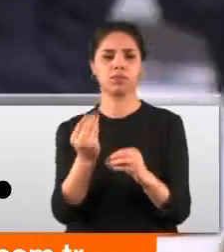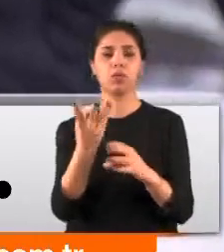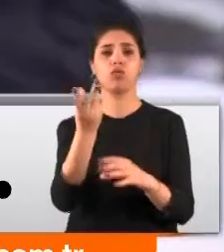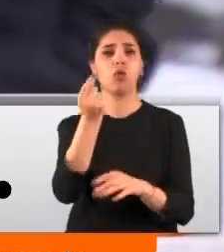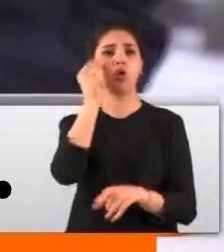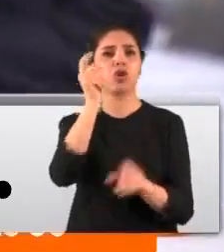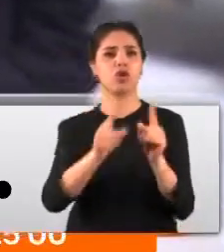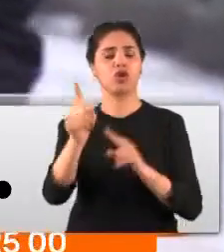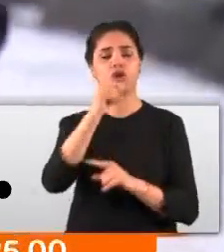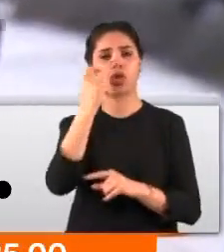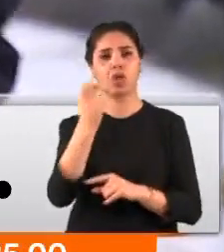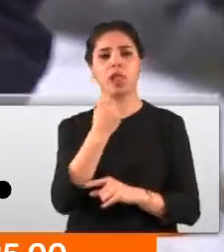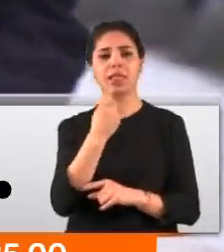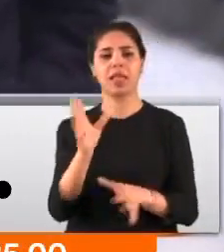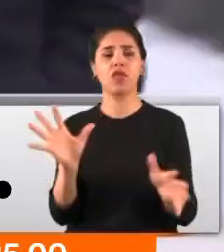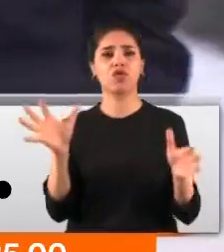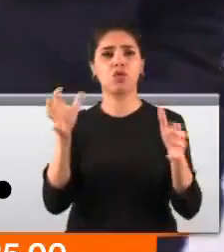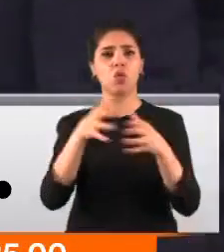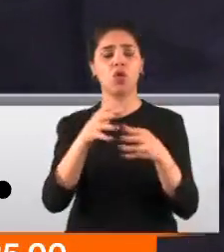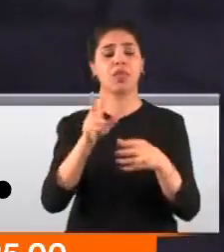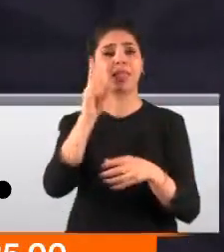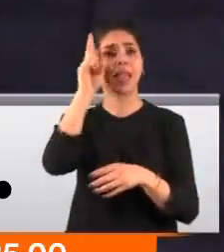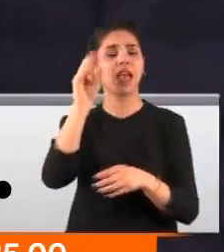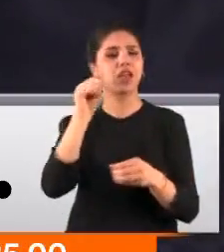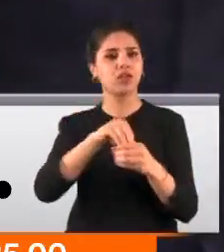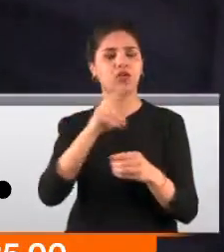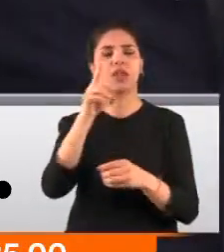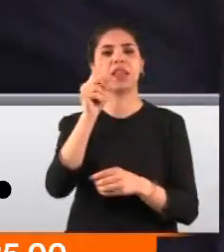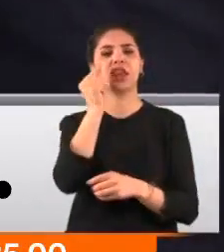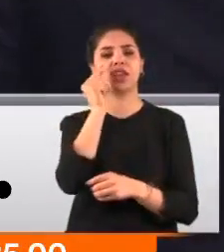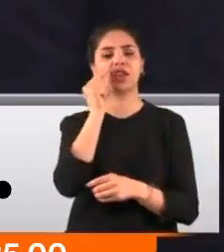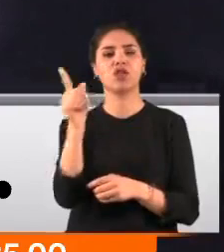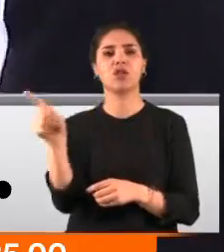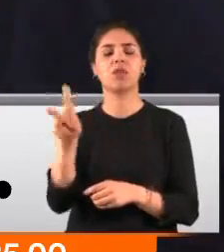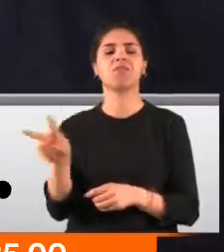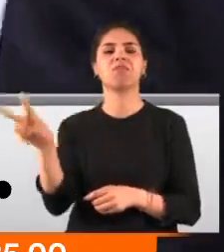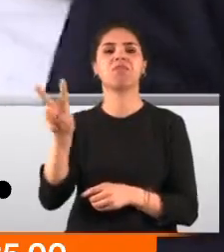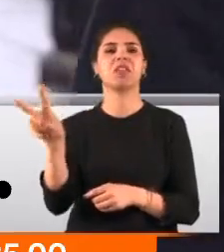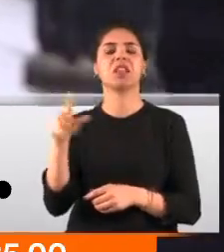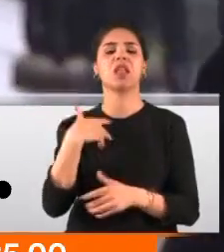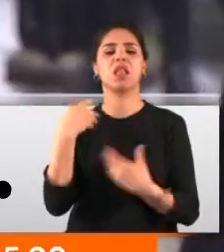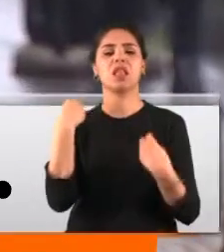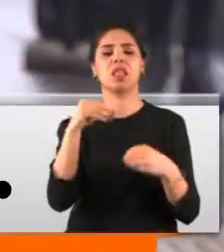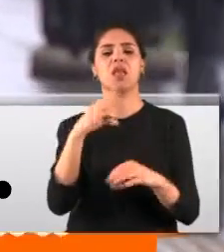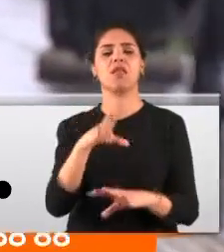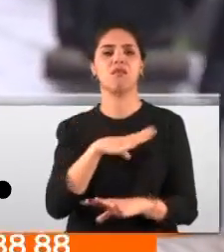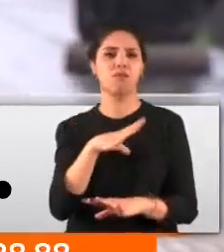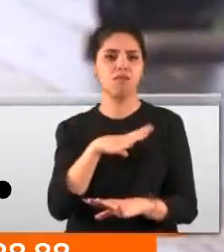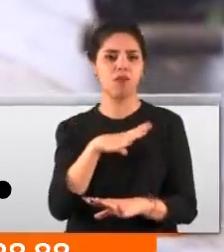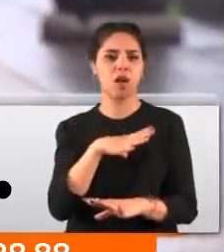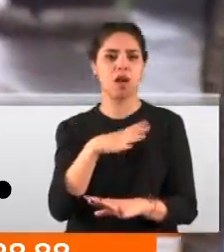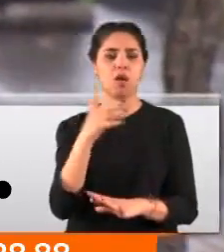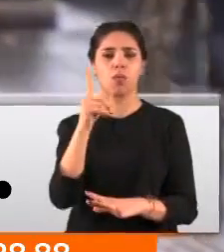kişiyi dolandırdığı iddia edilen çetenin içinde bulunan iki kişi kendilerinin sadece satış danışmanı olduğu